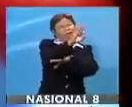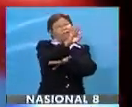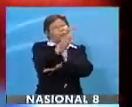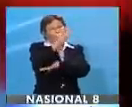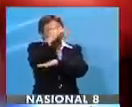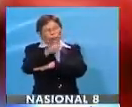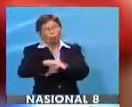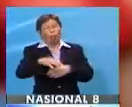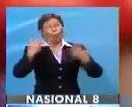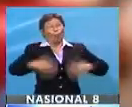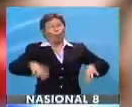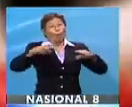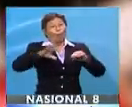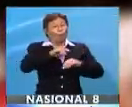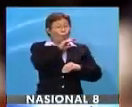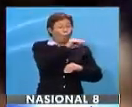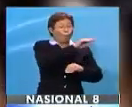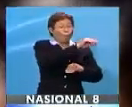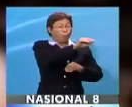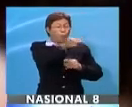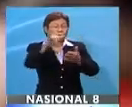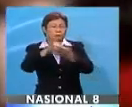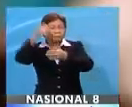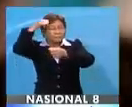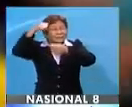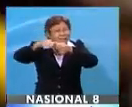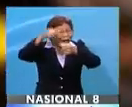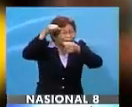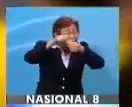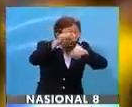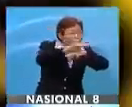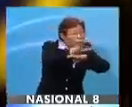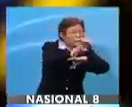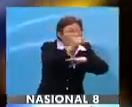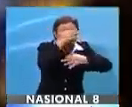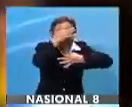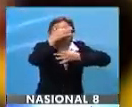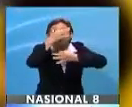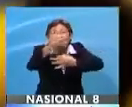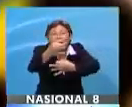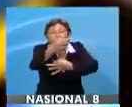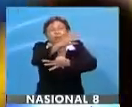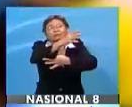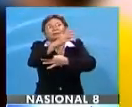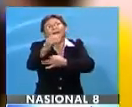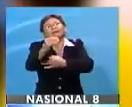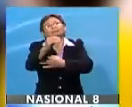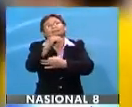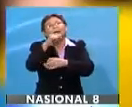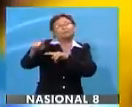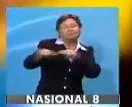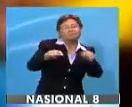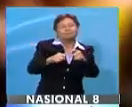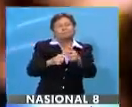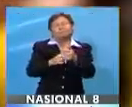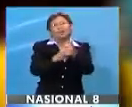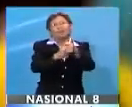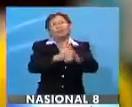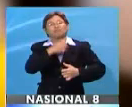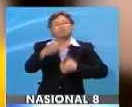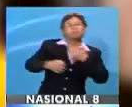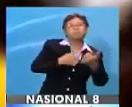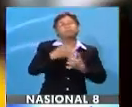untuk menghangatkan insiden tersebut. Beliau mengingatkan orang ramai agar tidak mudah terpedaya dan tidak bertindak mengikut emosi.